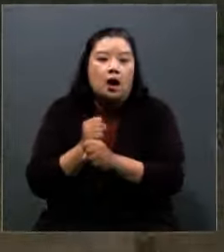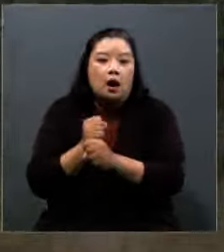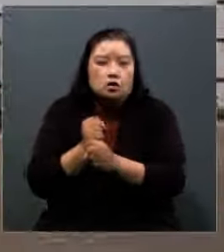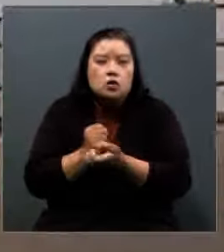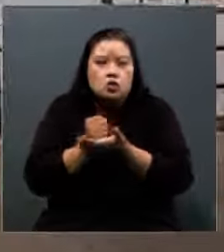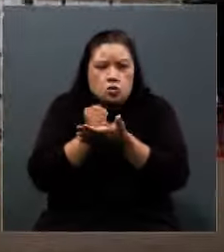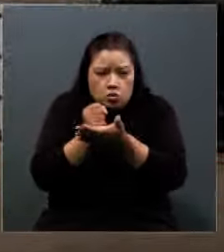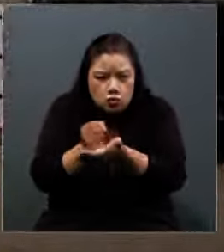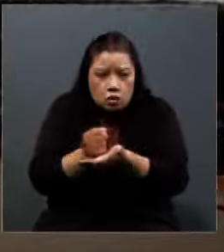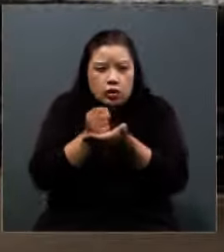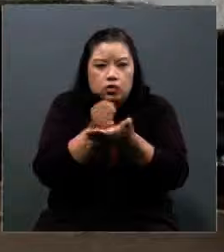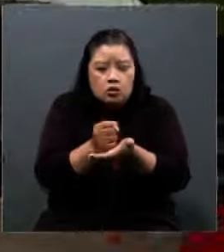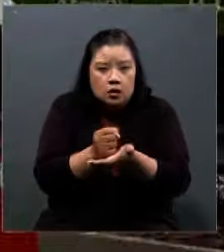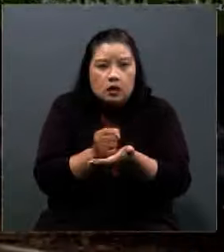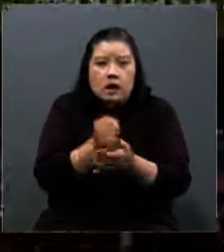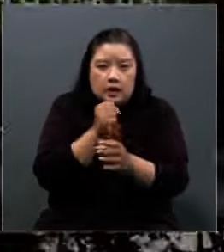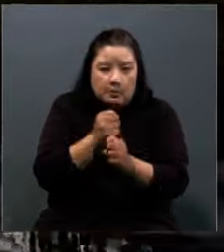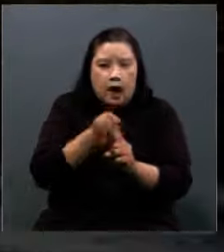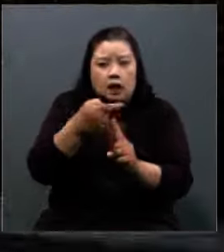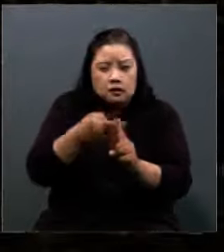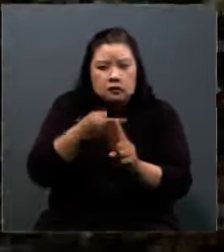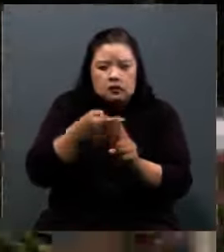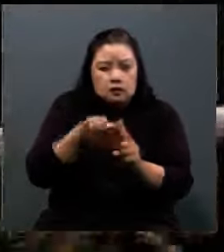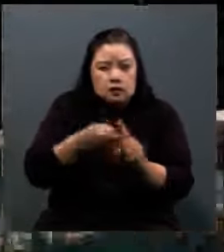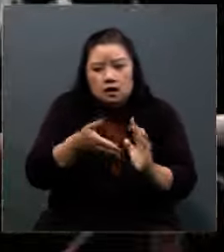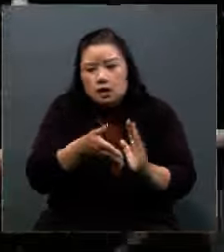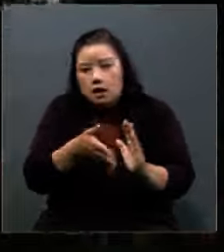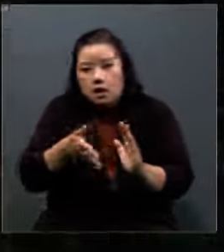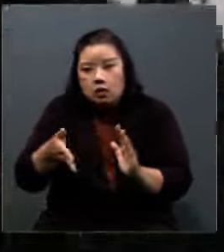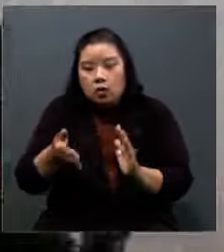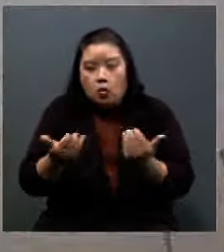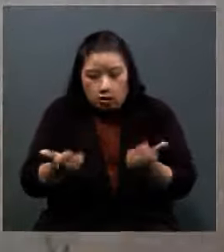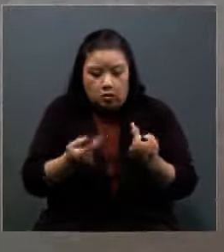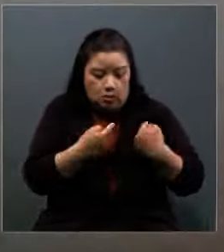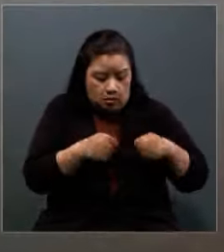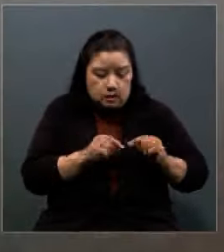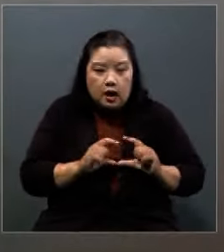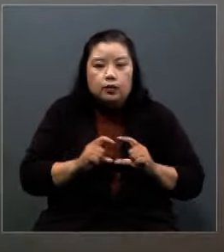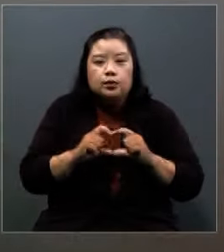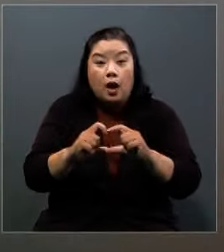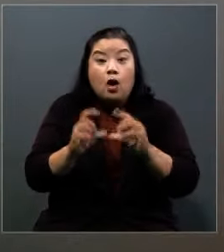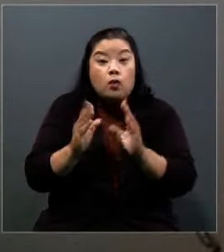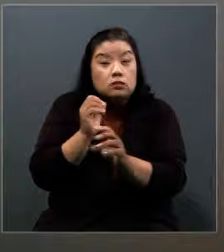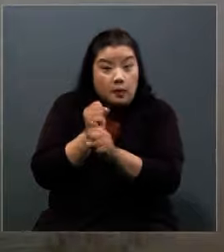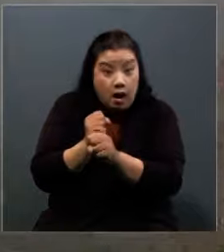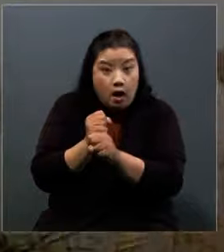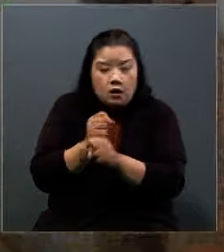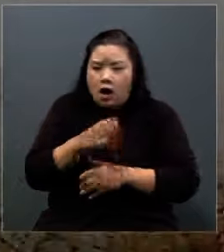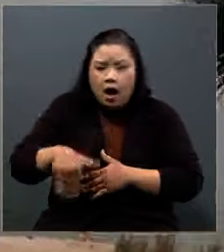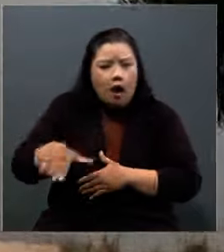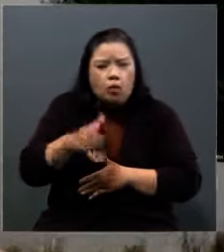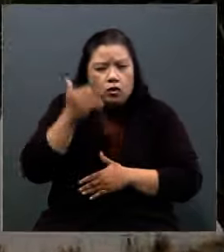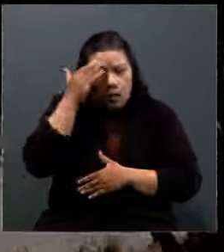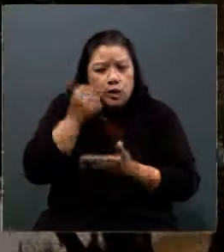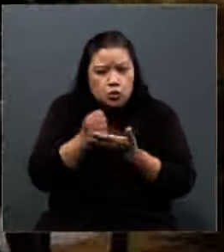างแข็งขันตลอดหลายเดือนที่ผ่านมาท่านนายกบอกเลยว่าให้กำลังใจเจ้าหน้าที่ทุกท่านทุกคนที่ปฏิบัติงานอยู่อย่างเข้มแข็ง